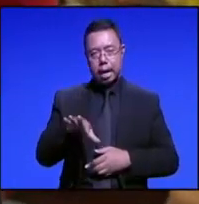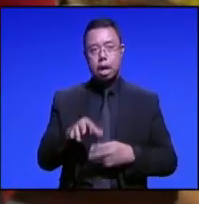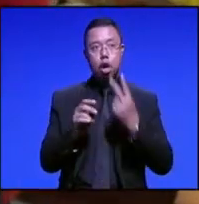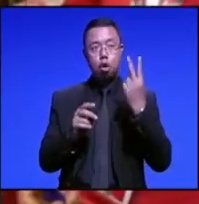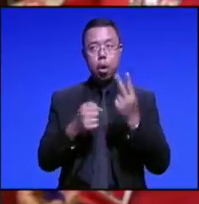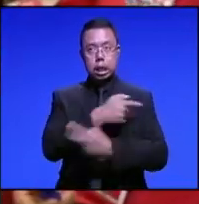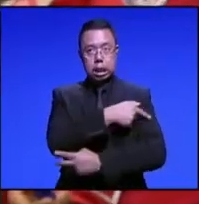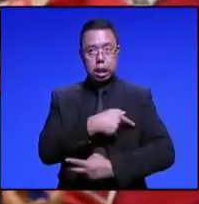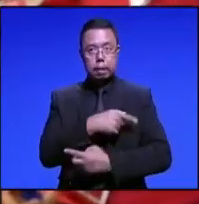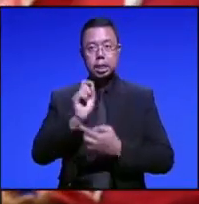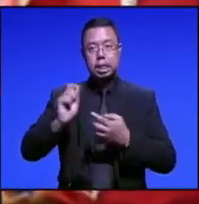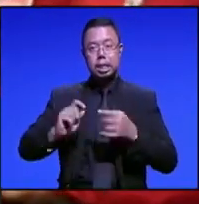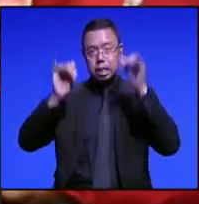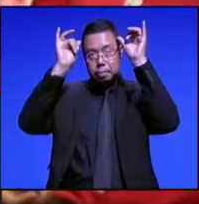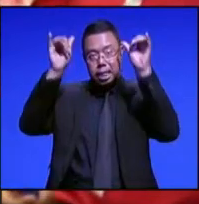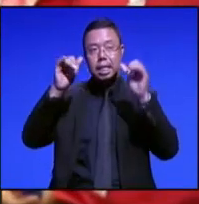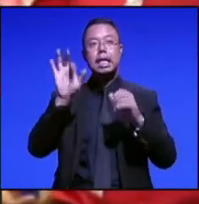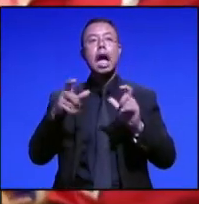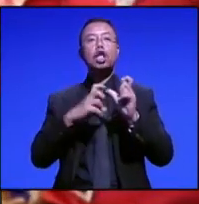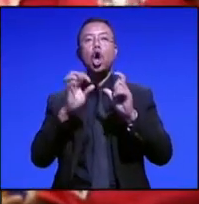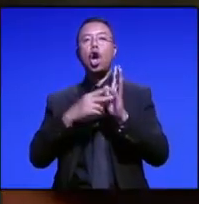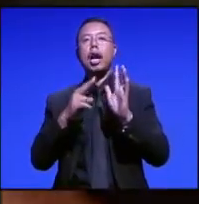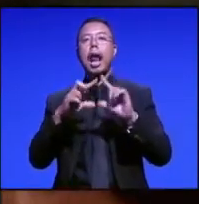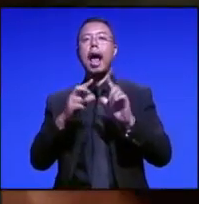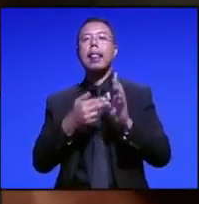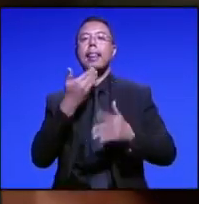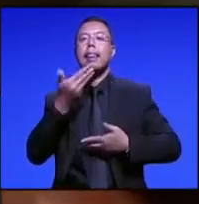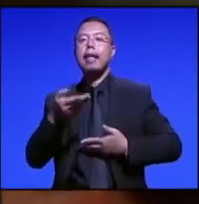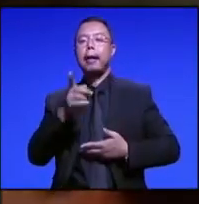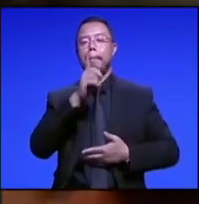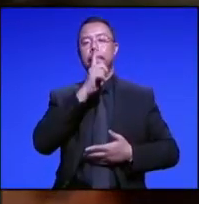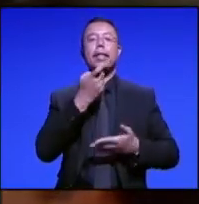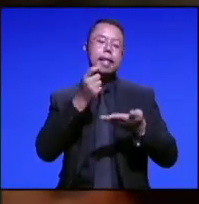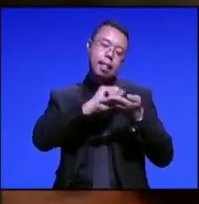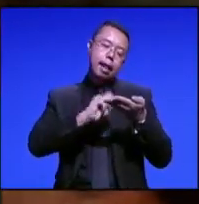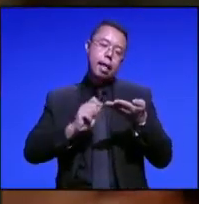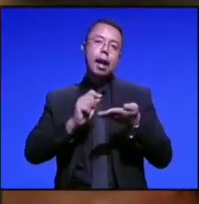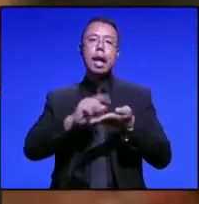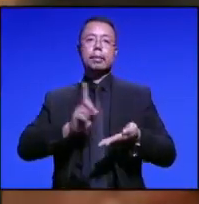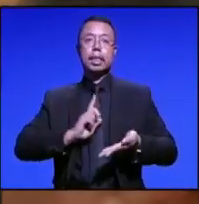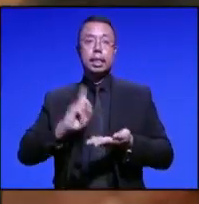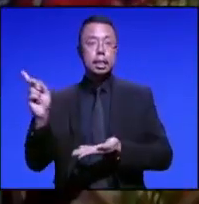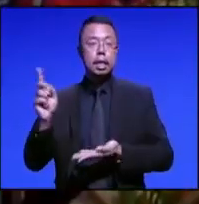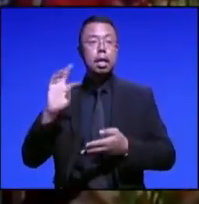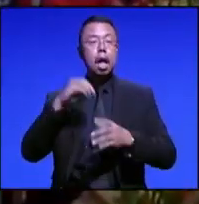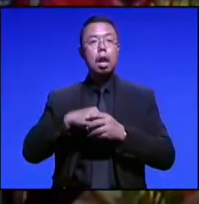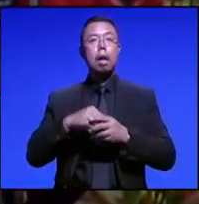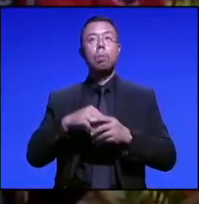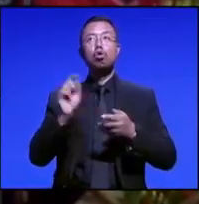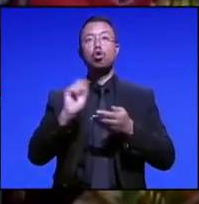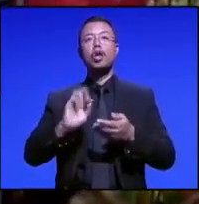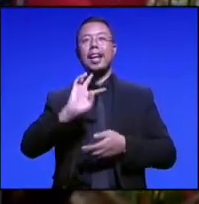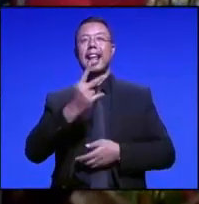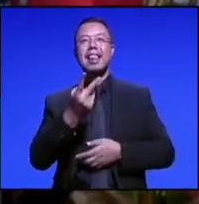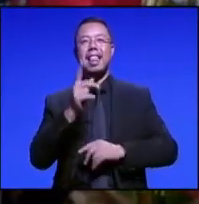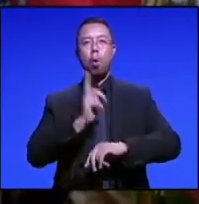staf Sekjen PDIP. Yasona juga enggan berkomentar terkait tanda tangan atas nama dirinya dalam surat pergantian antar